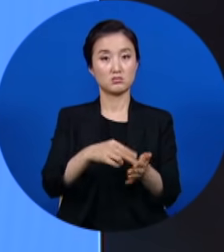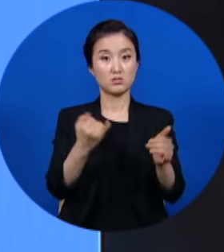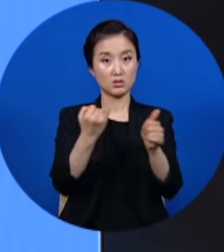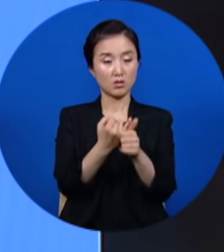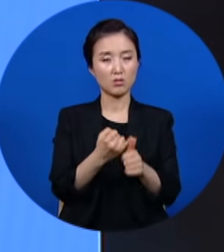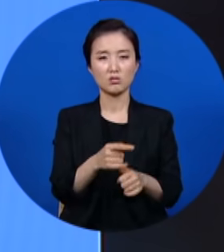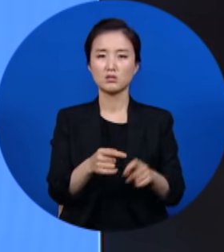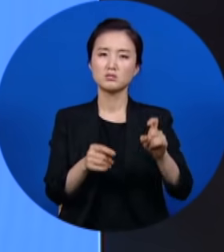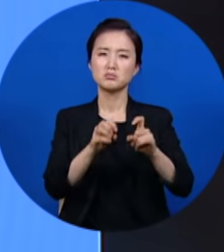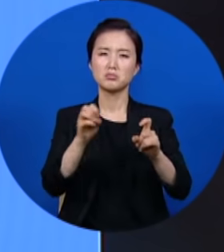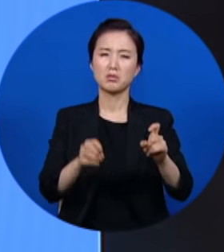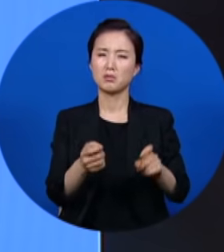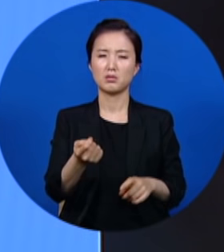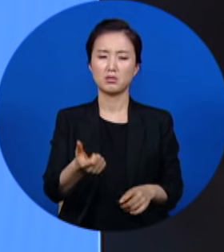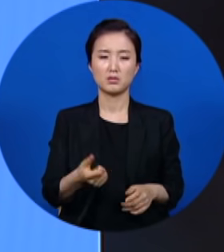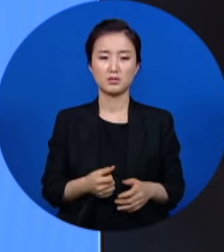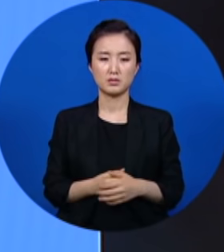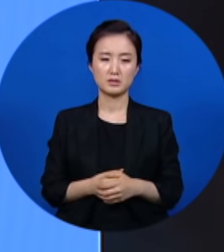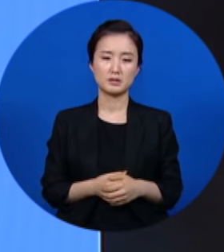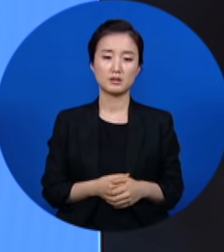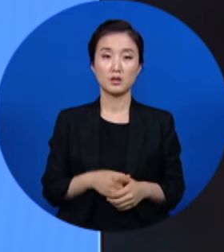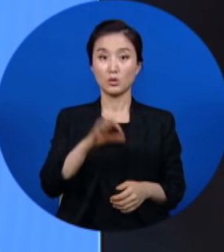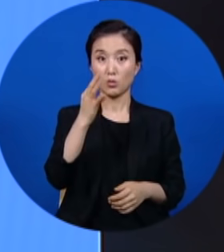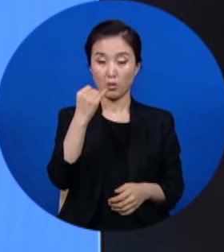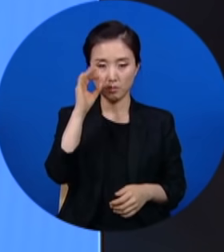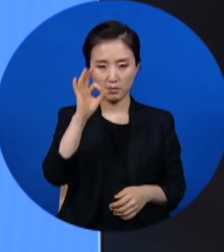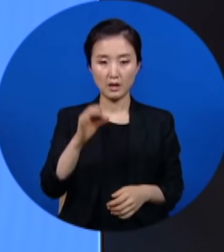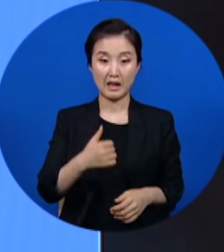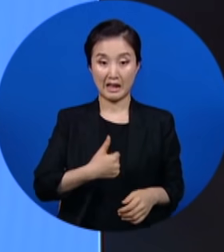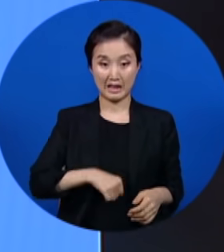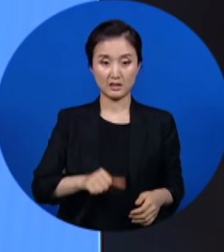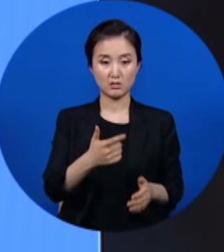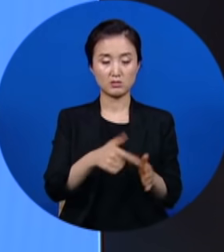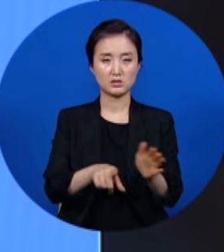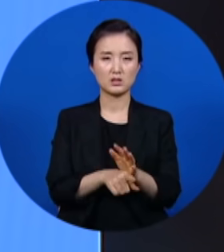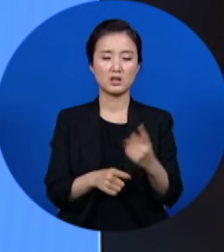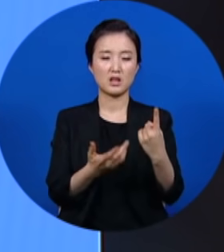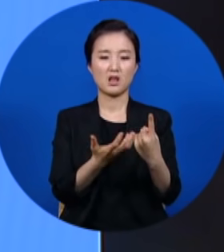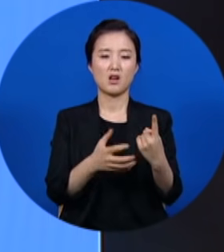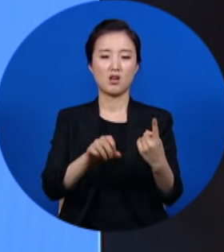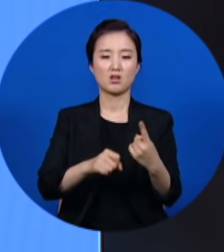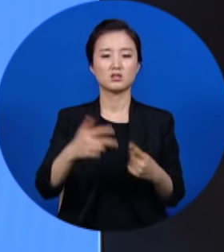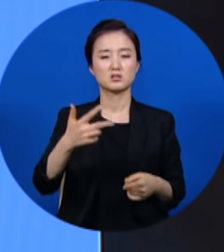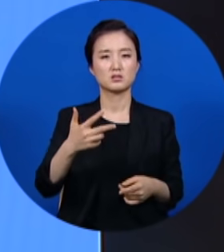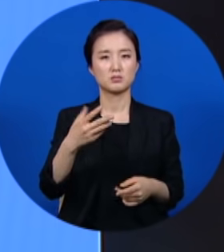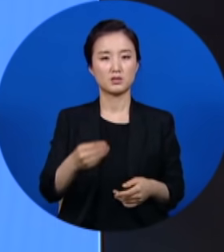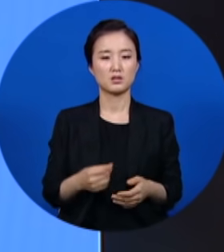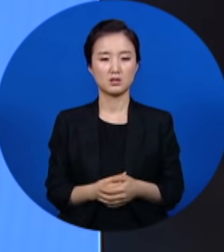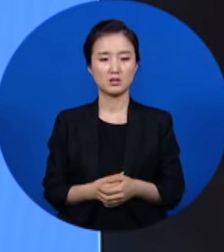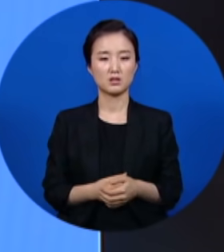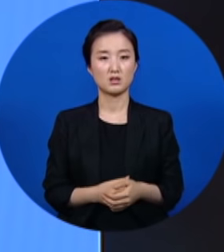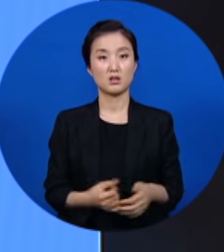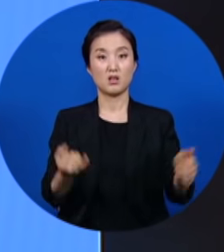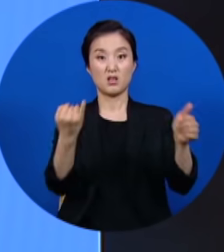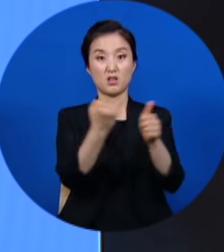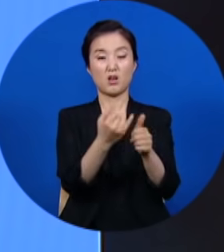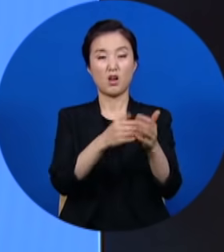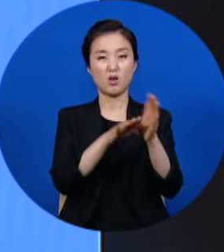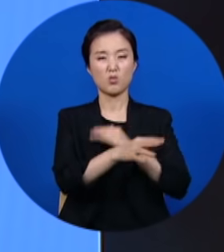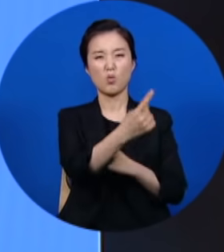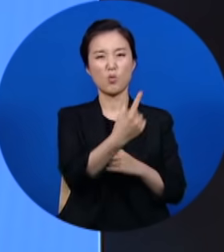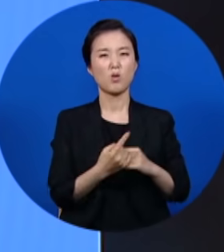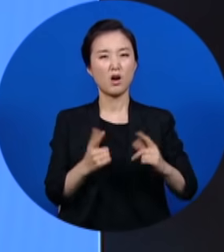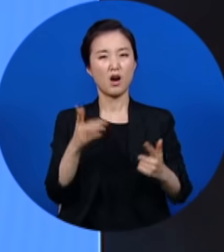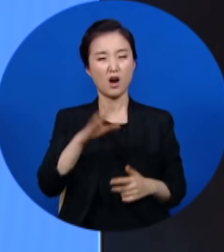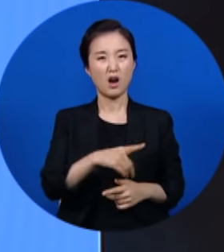문제는 금액인데 전국 획은 아들이 1억 7천 참가하면 오직 않은 자식의 도는 어렵게 들어요